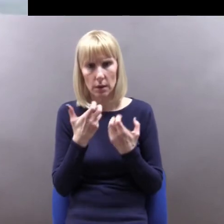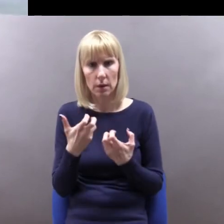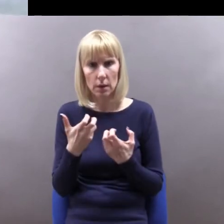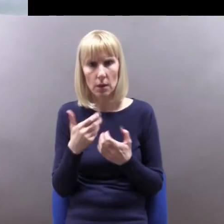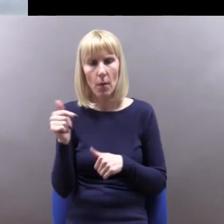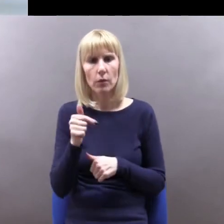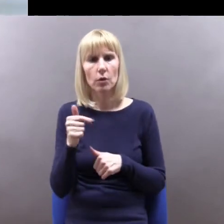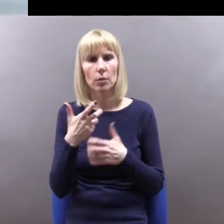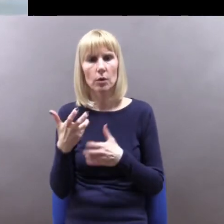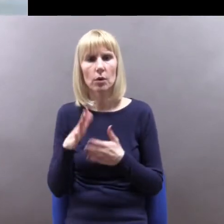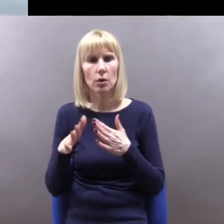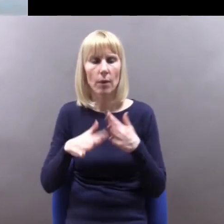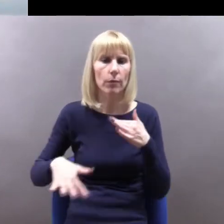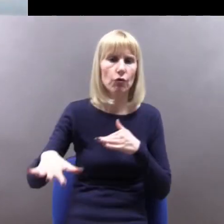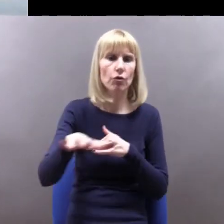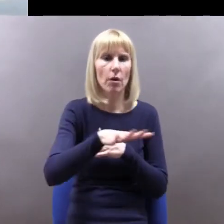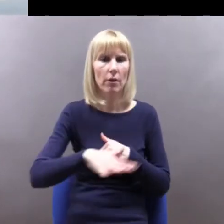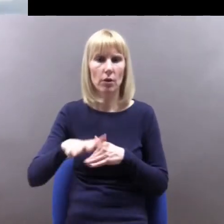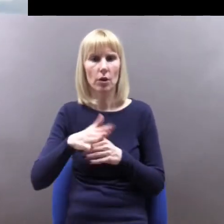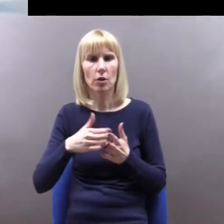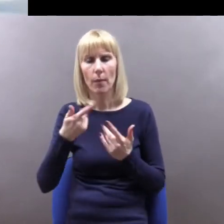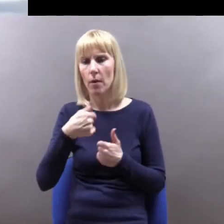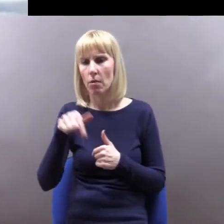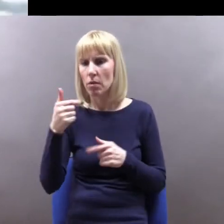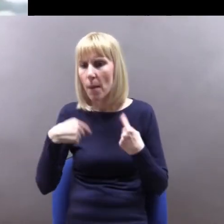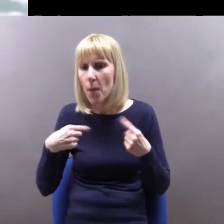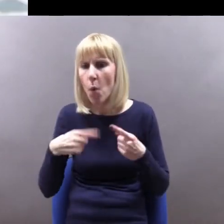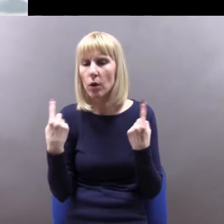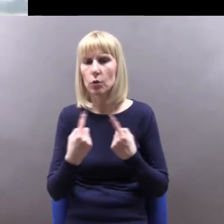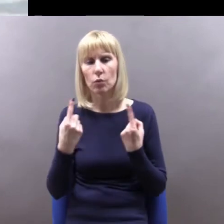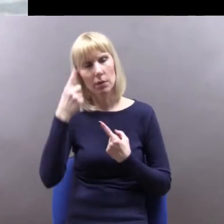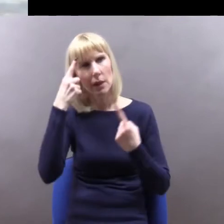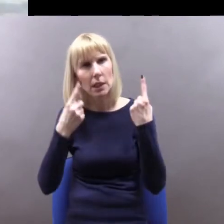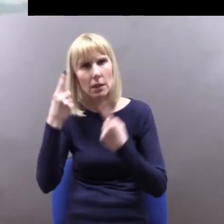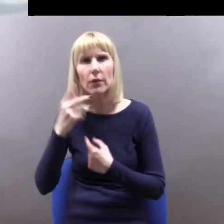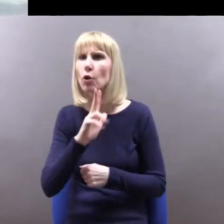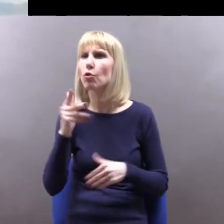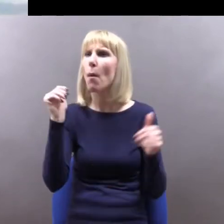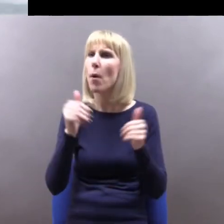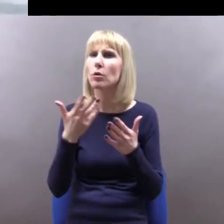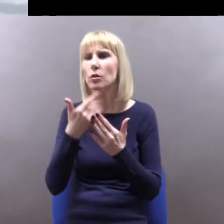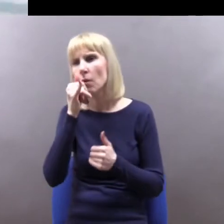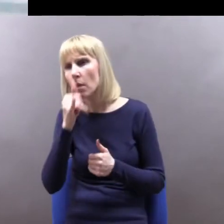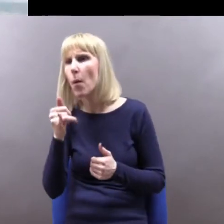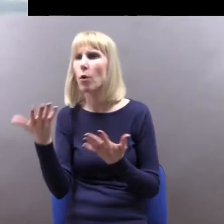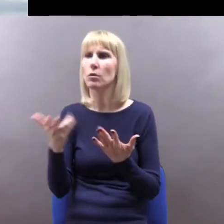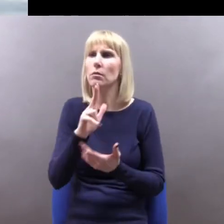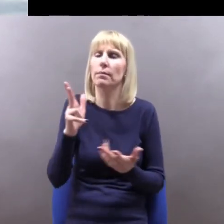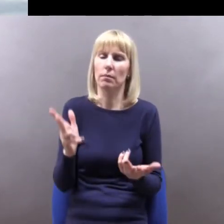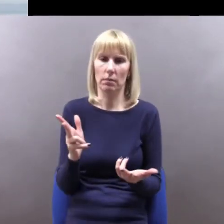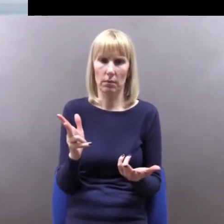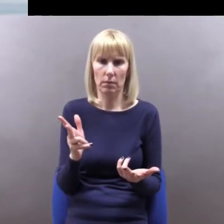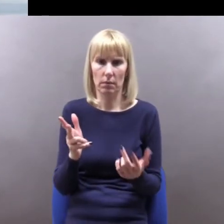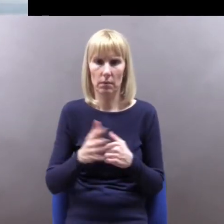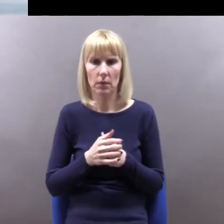Tak powinna być skonstruowana przestrzeń publiczna, żeby nie było sytuacji zastanawiania się nad tym, kto może i czym może i dokąd